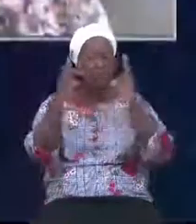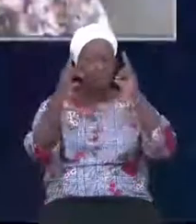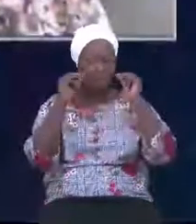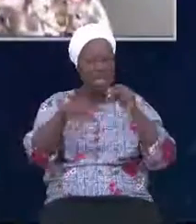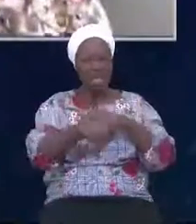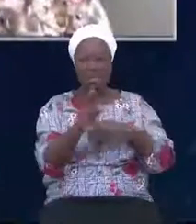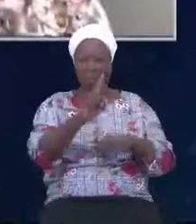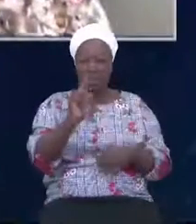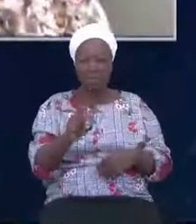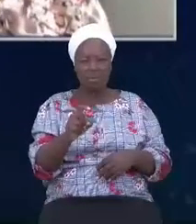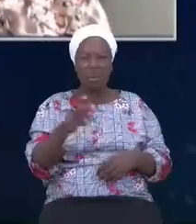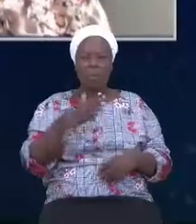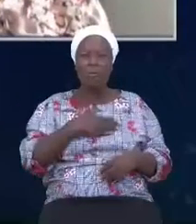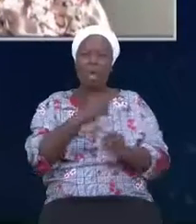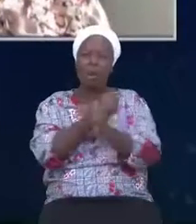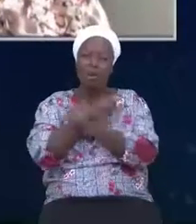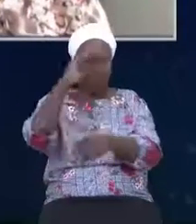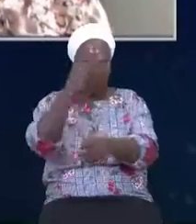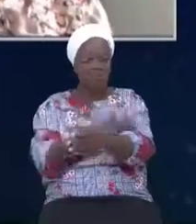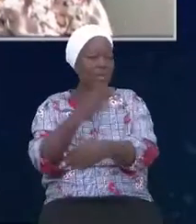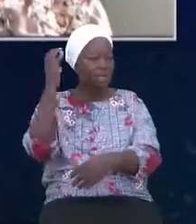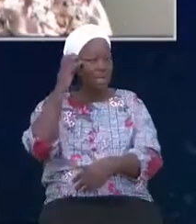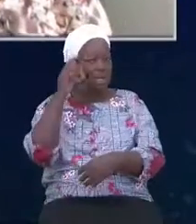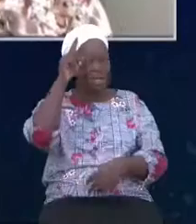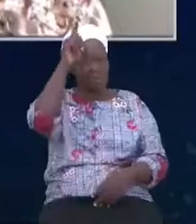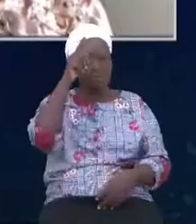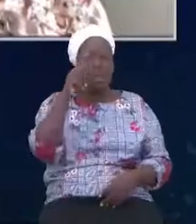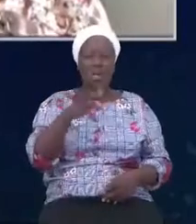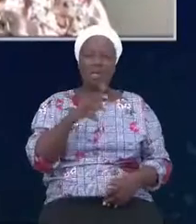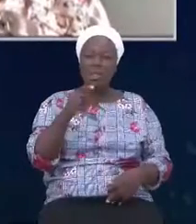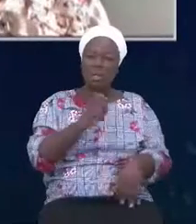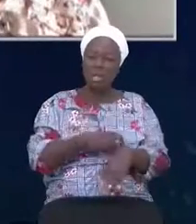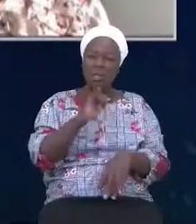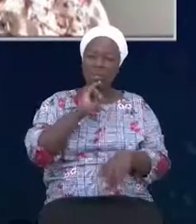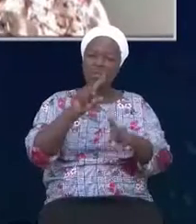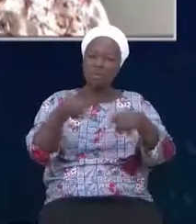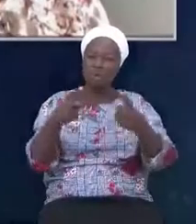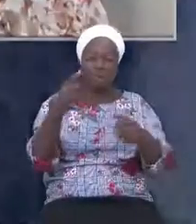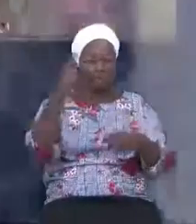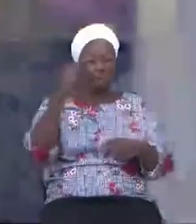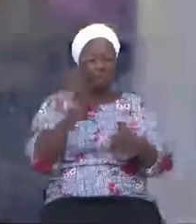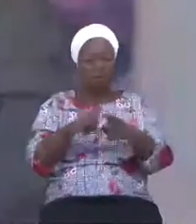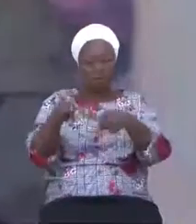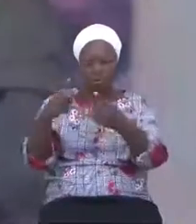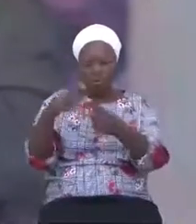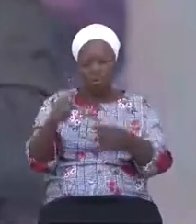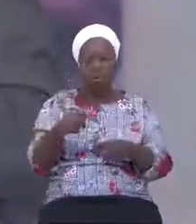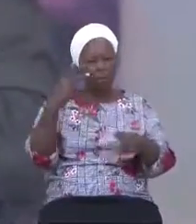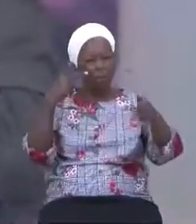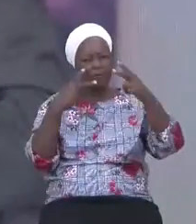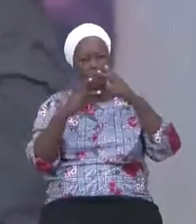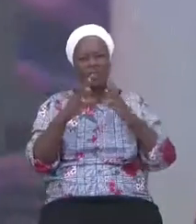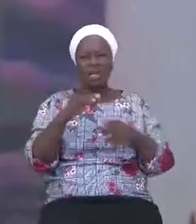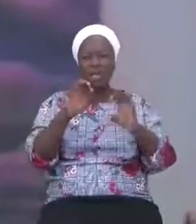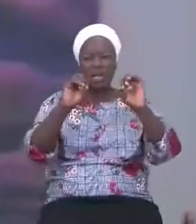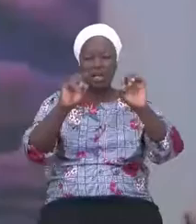Moïse. Mon fils bien-aimé, écoutez-le. Le moment est passé pour que vous alliez vers les prophètes